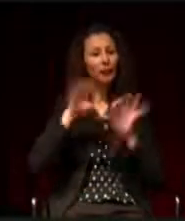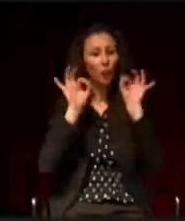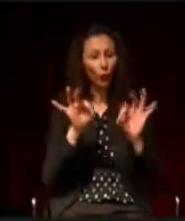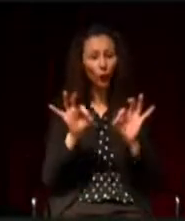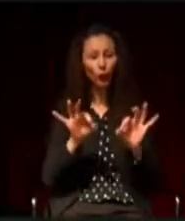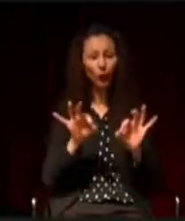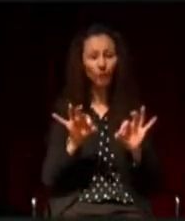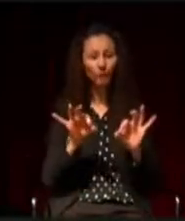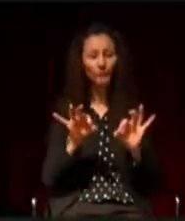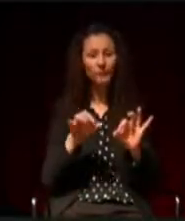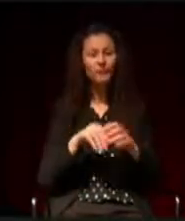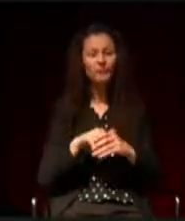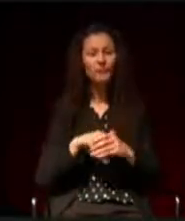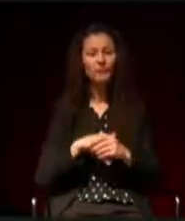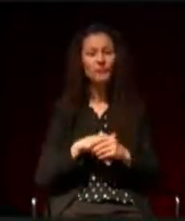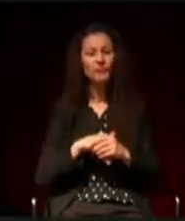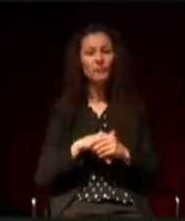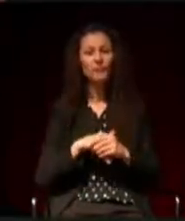günü.